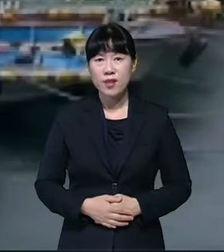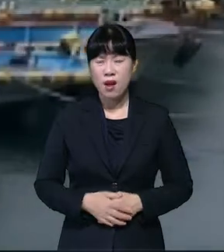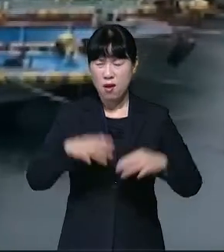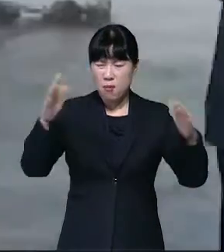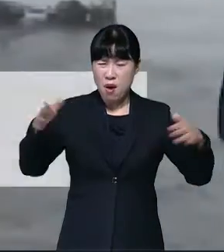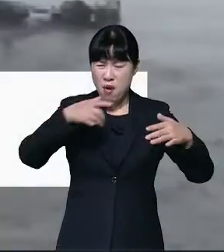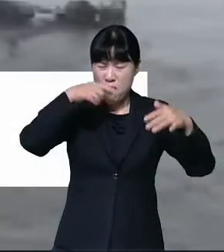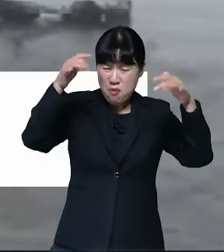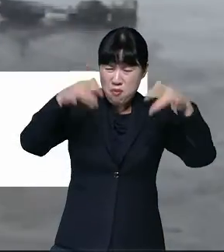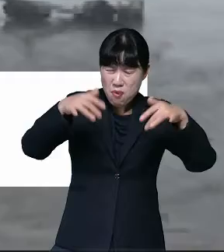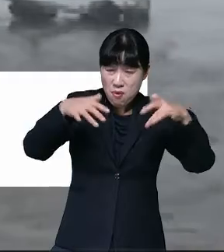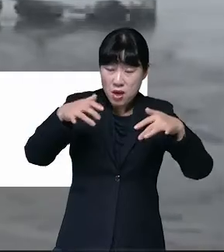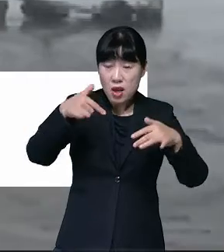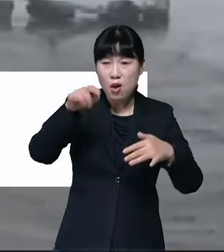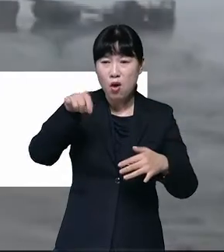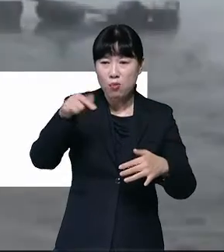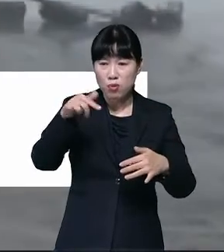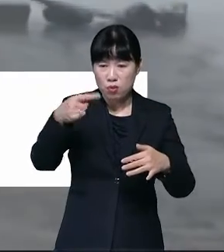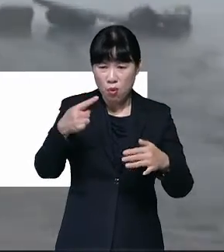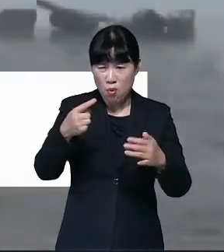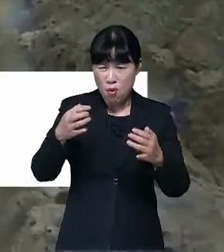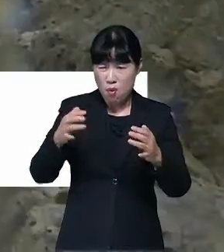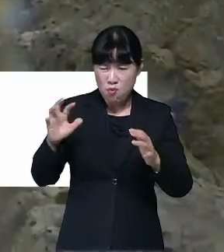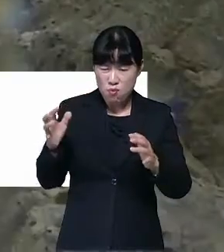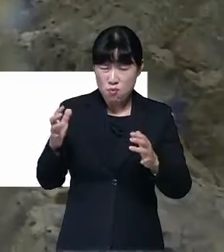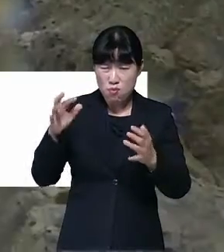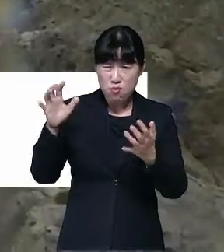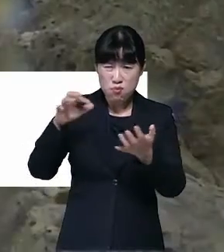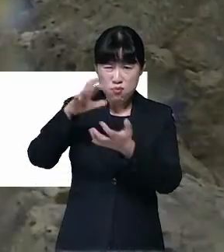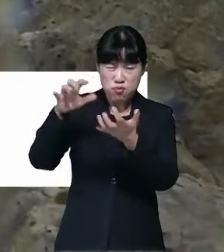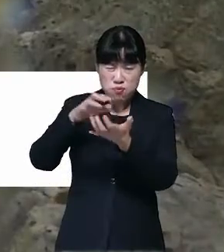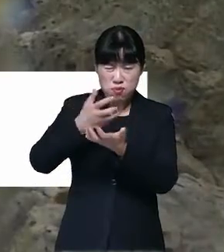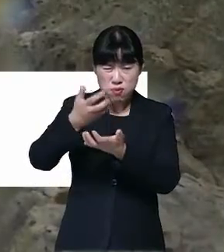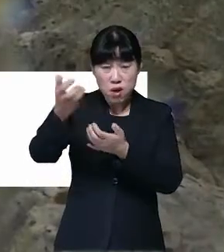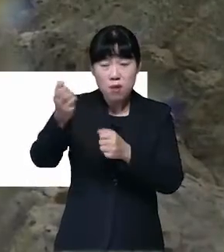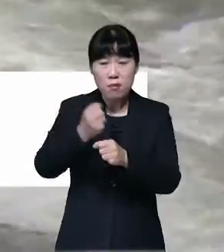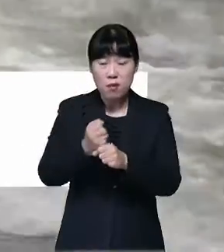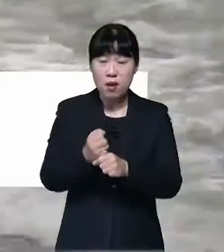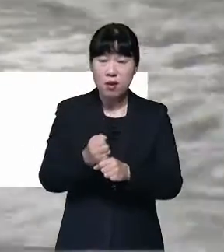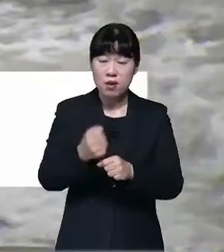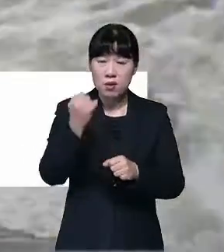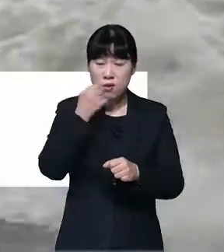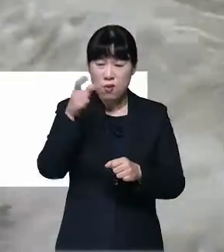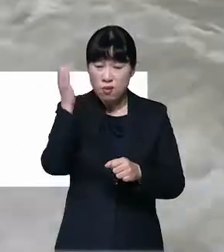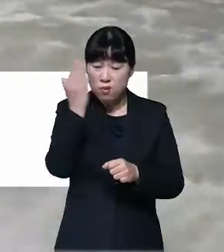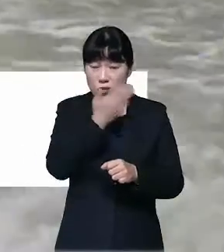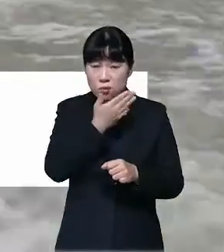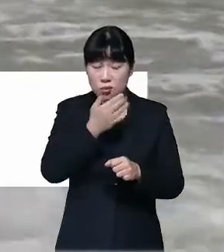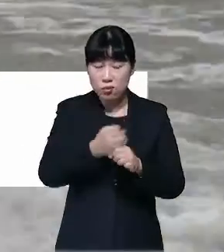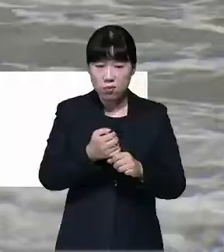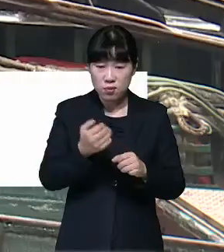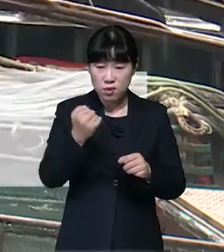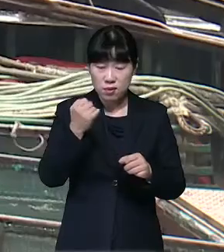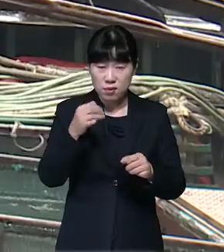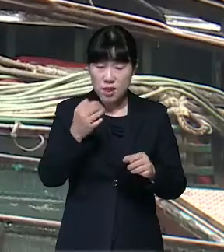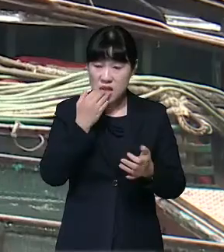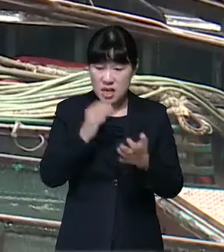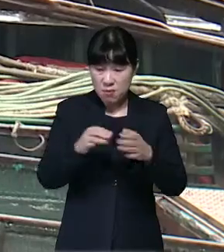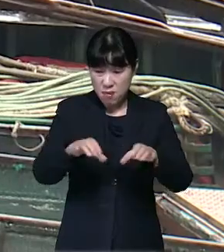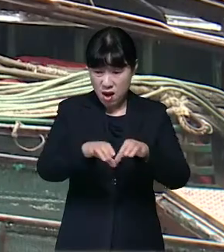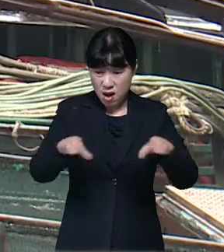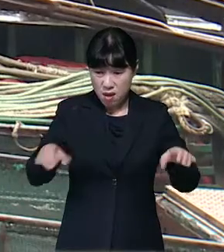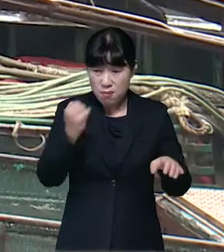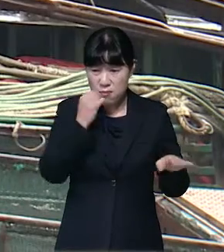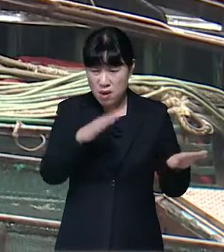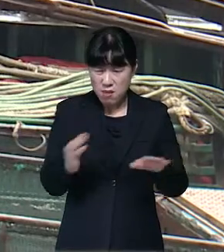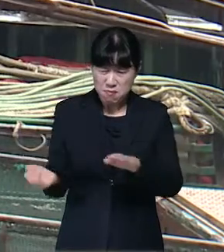세찬 비바람이 거문도 항구를 훑으며 지나갑니다. 여수 방파제와 해안에도 성남 파도가 덮칩니다. 광주